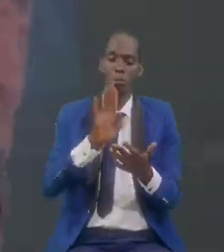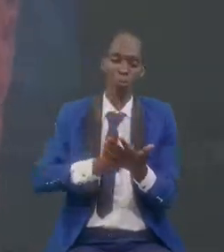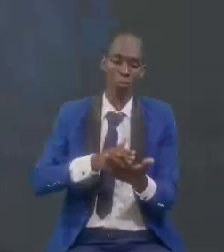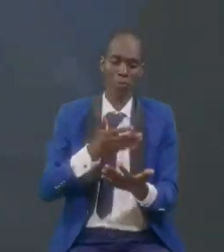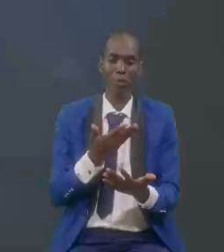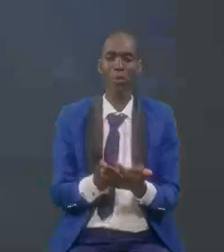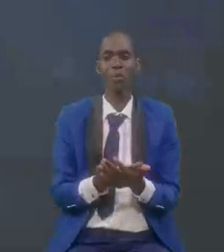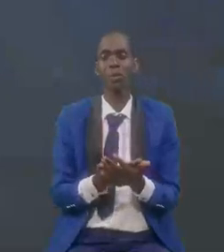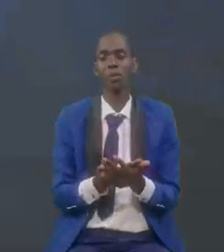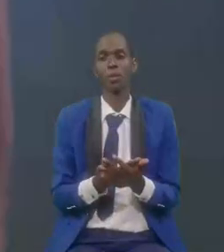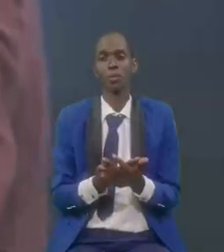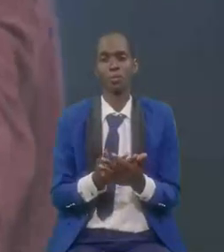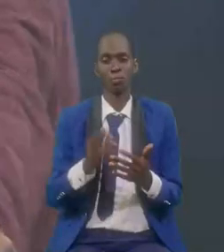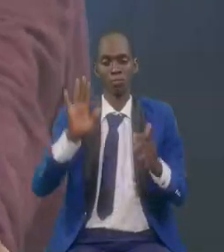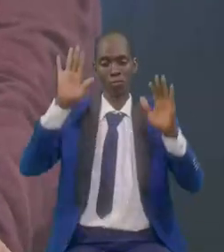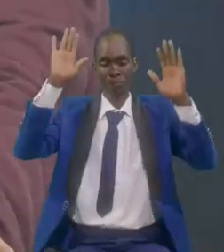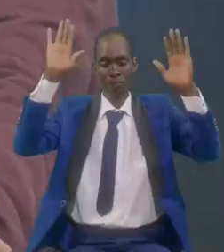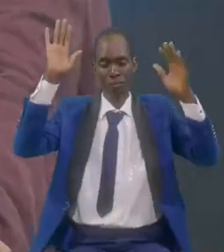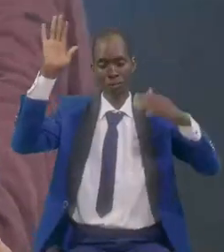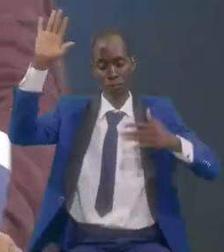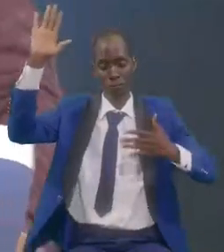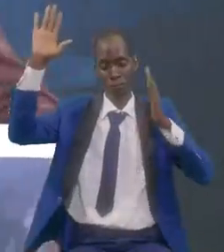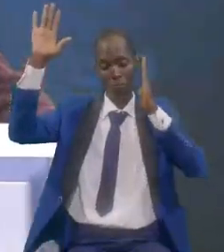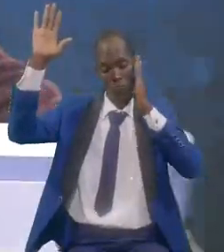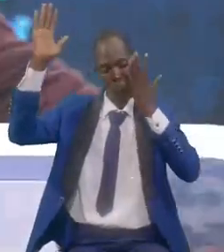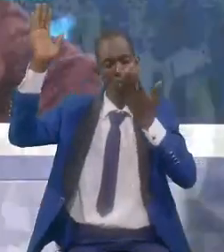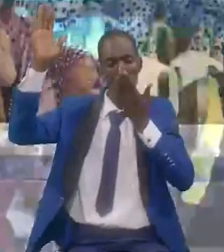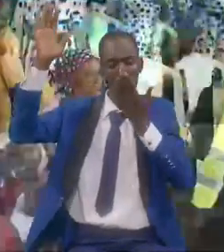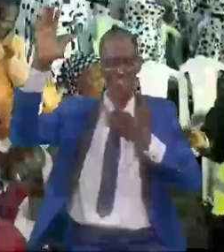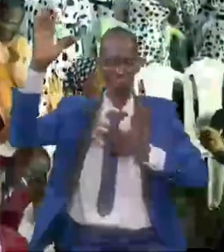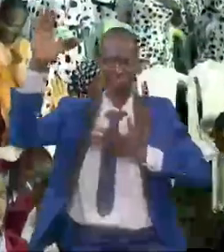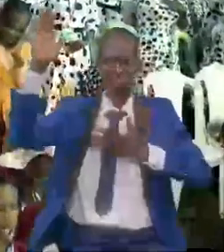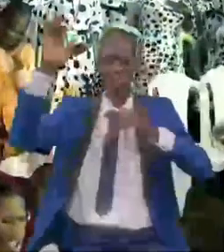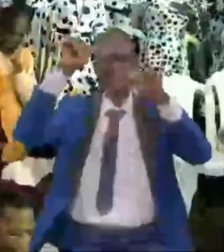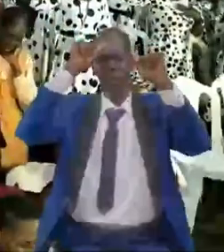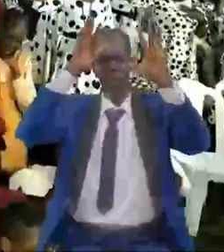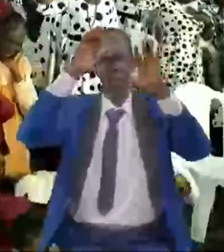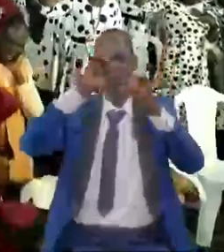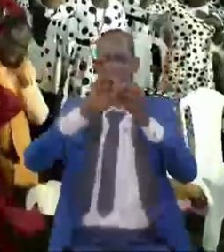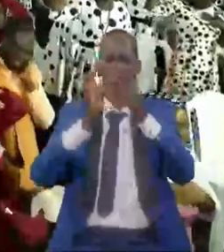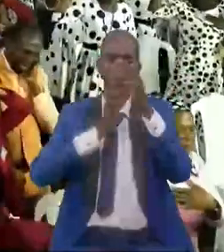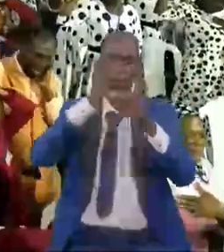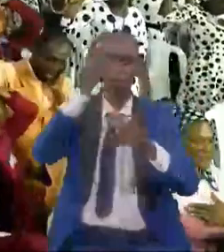vérifiable. Lève cette main. Père, au nom de Jésus.